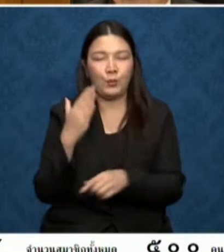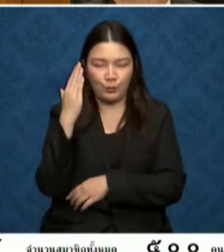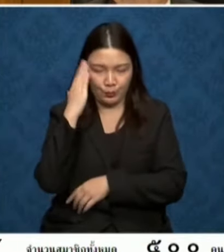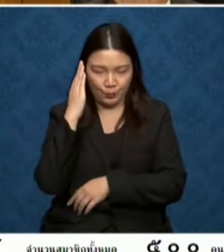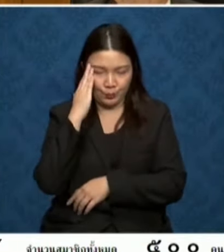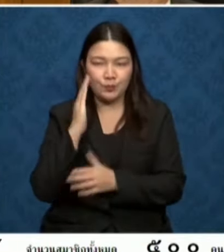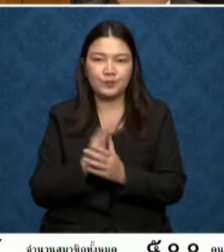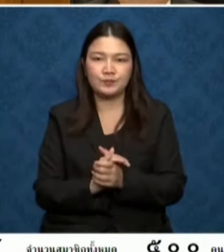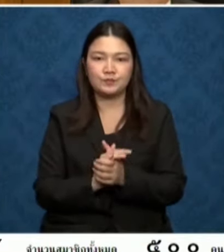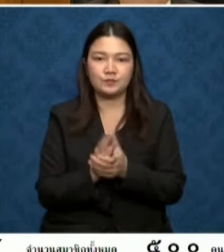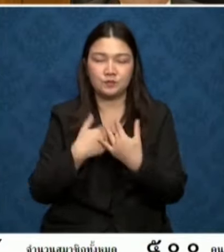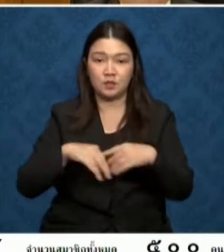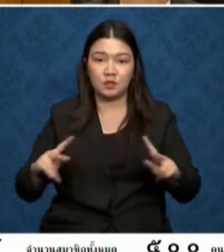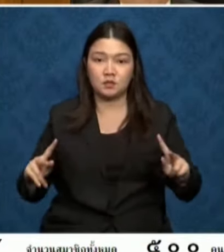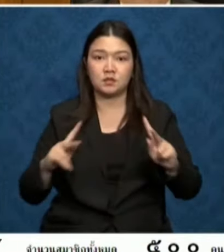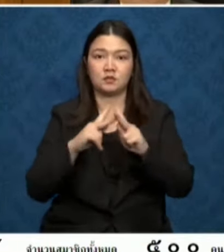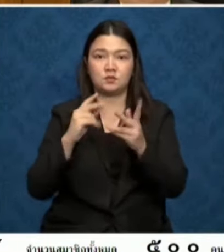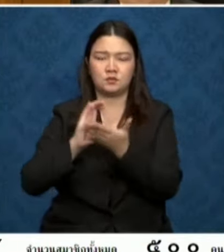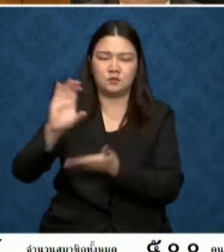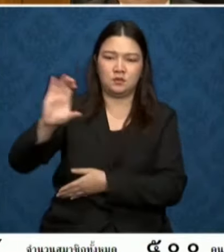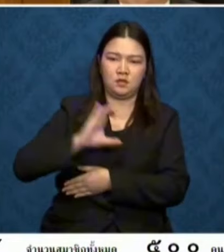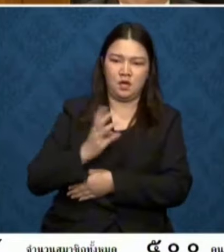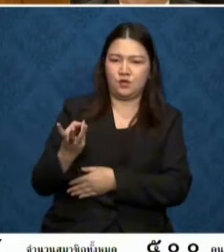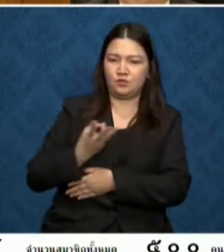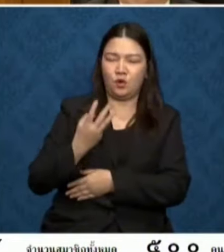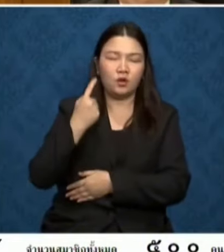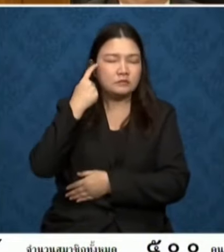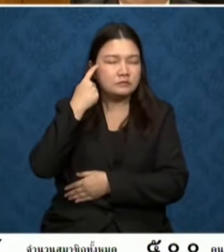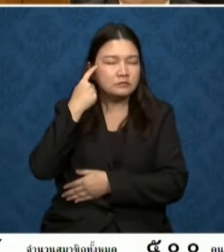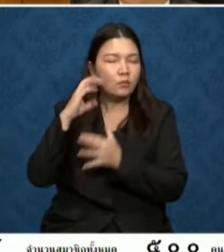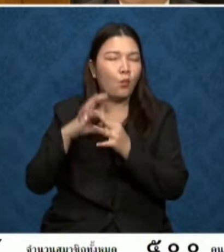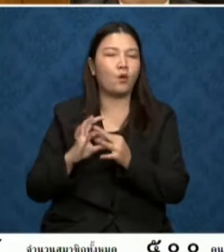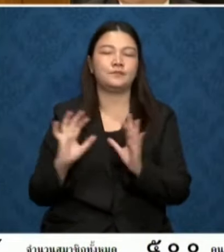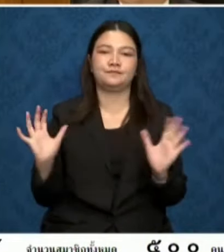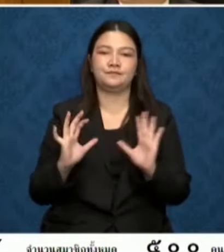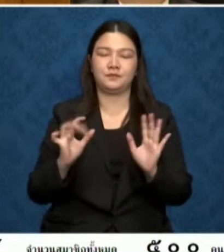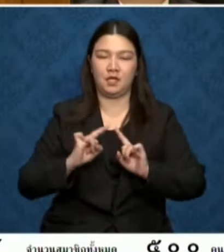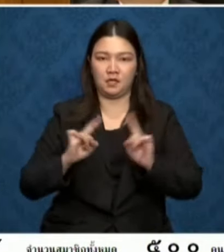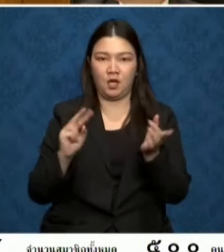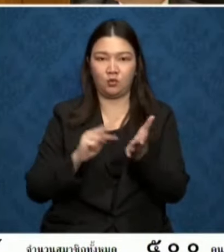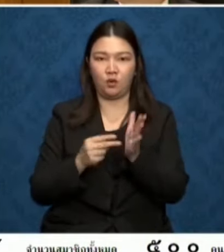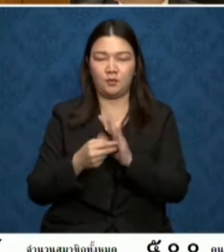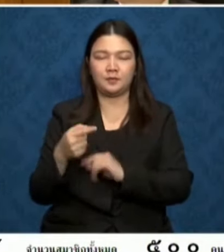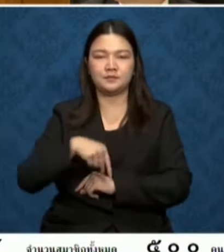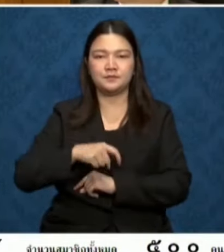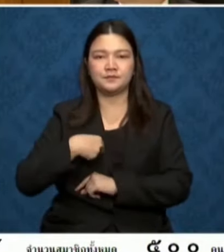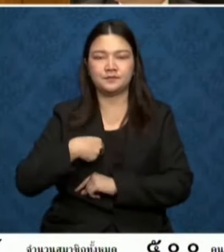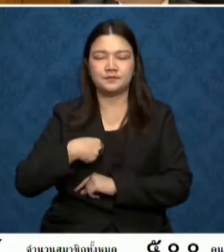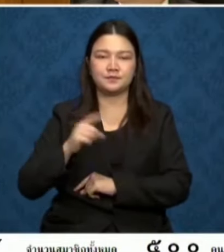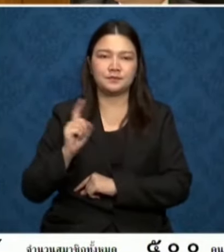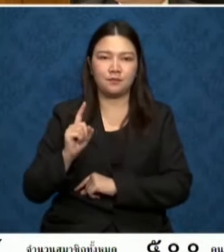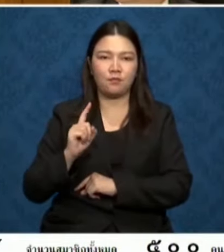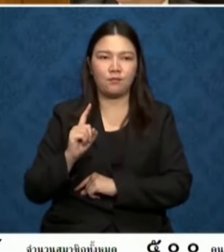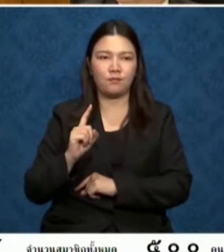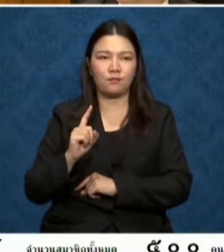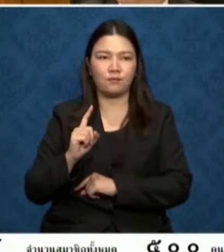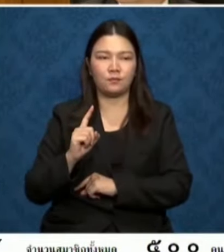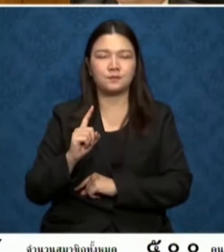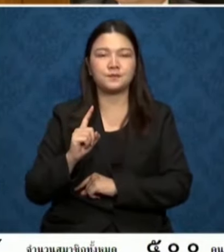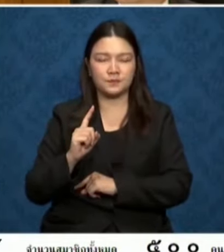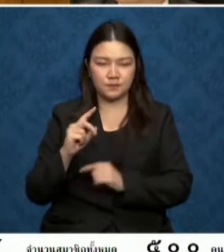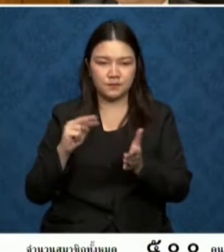ว่ากระทรวงเป็นกระทรวงที่ได้รับงบประมาณน้อยที่สุดแต่เนื่องจากภารกิจหลักเป็นการกำกับดูแลเป็นการ